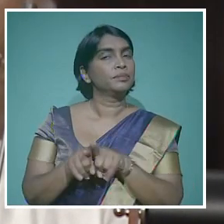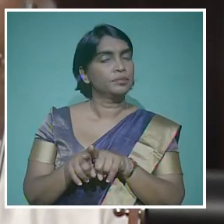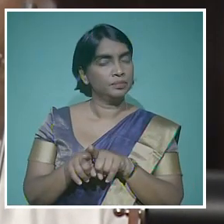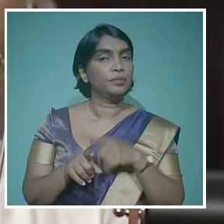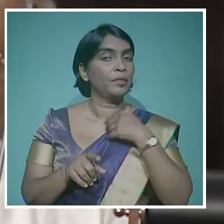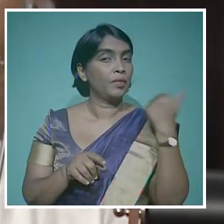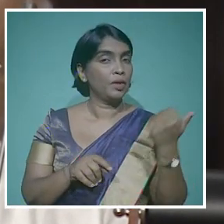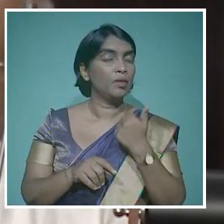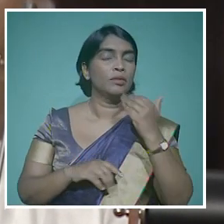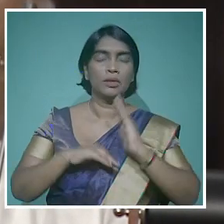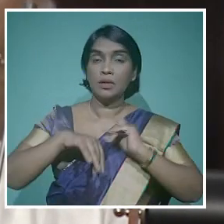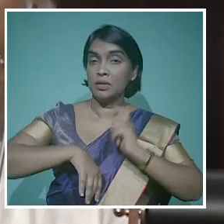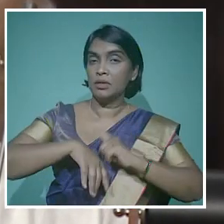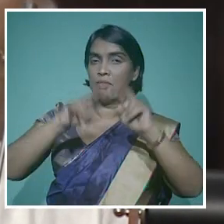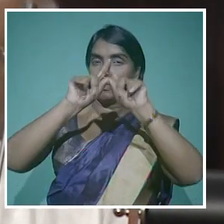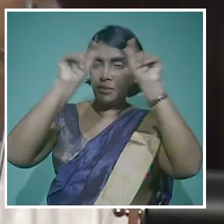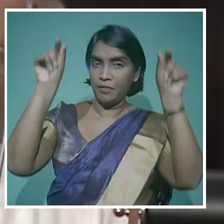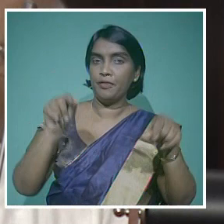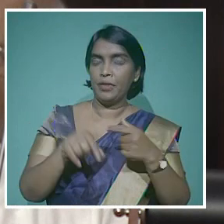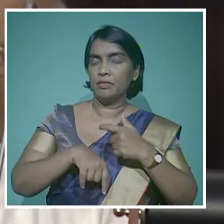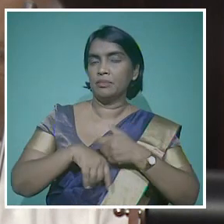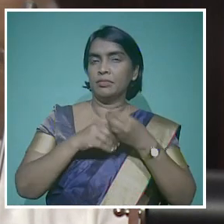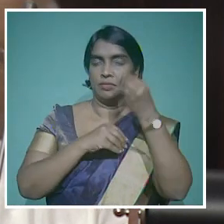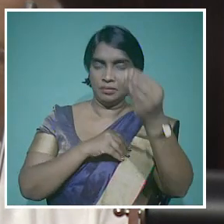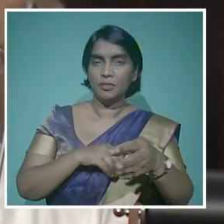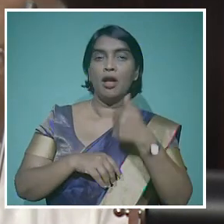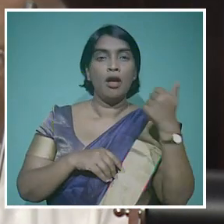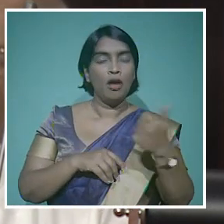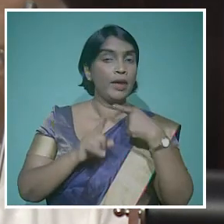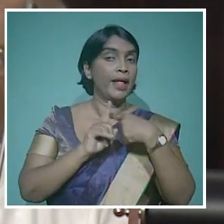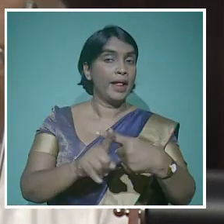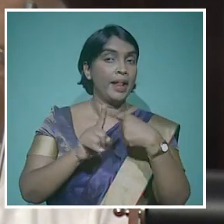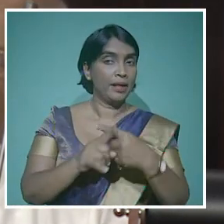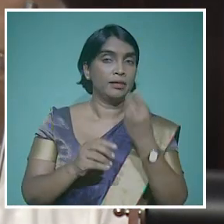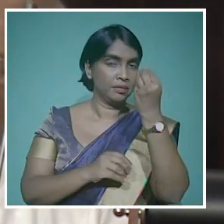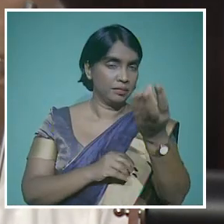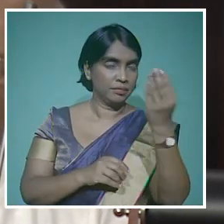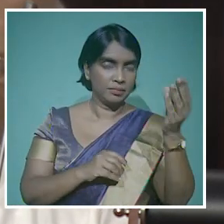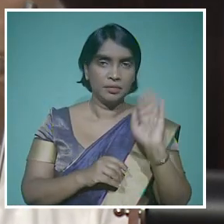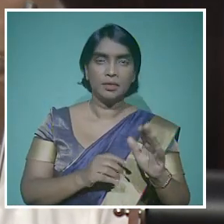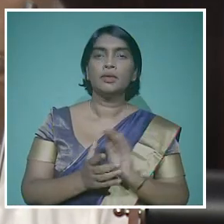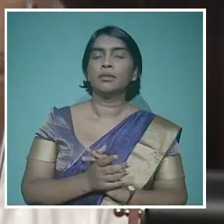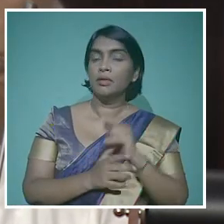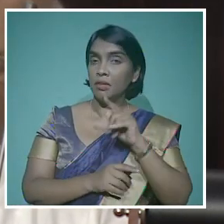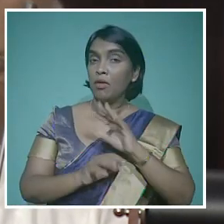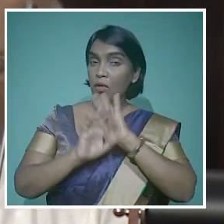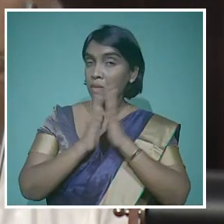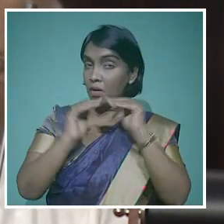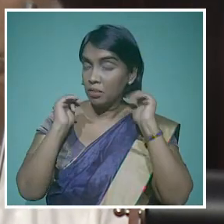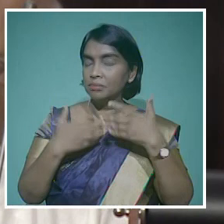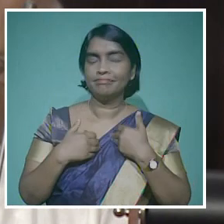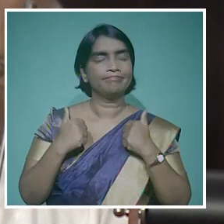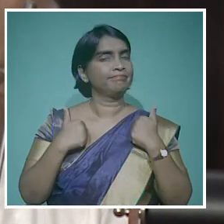of the new economy plus the targets which the country has to achieve. මේ ඉලක්ක සාර්ථක කරගත්තොත් අපි ඔක්කොම සාර්ථක